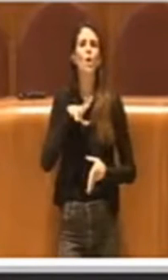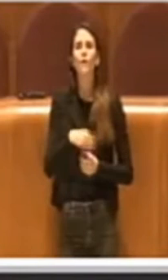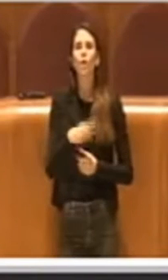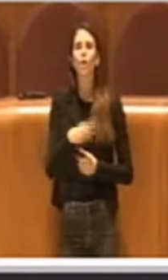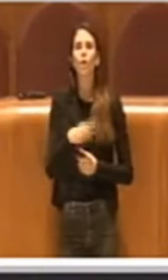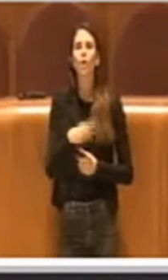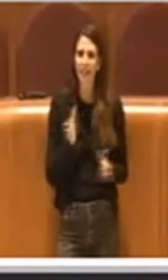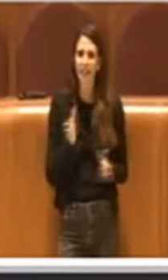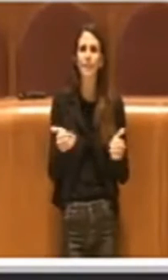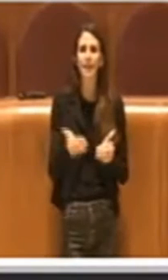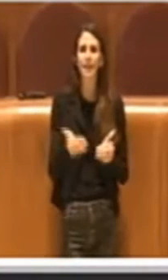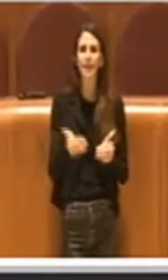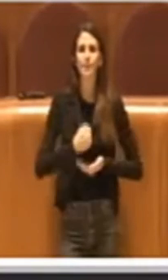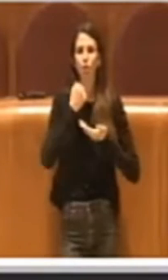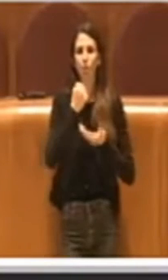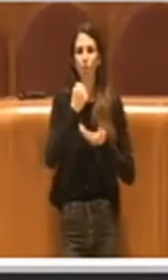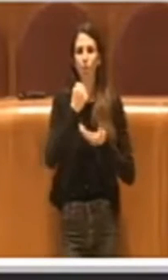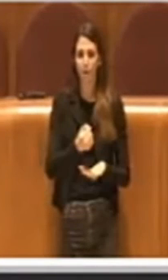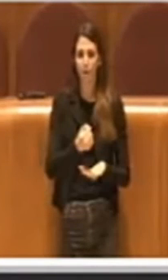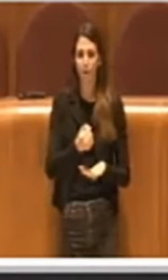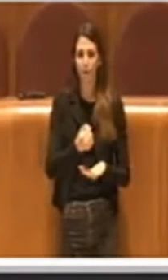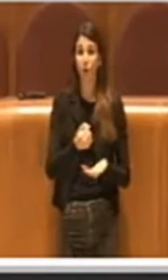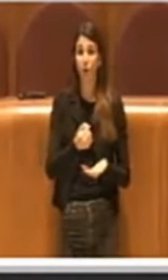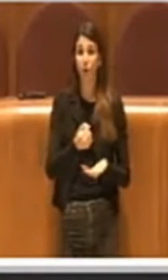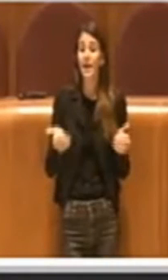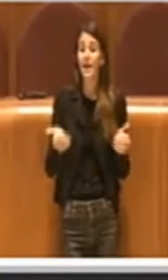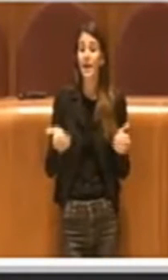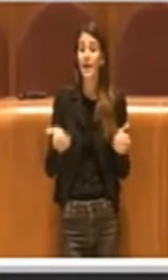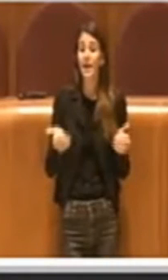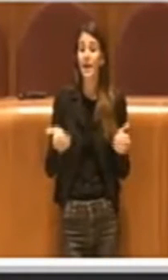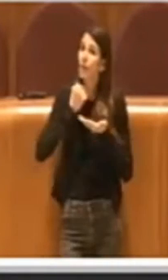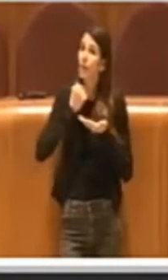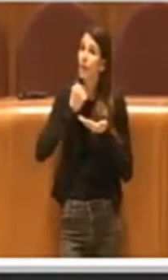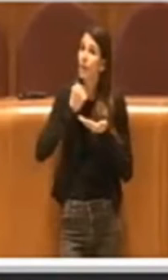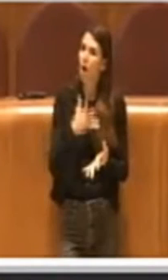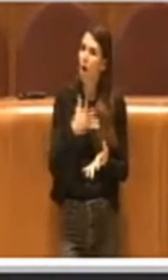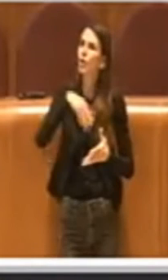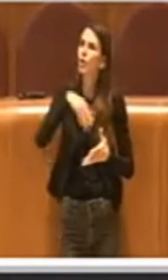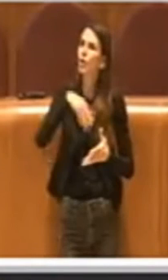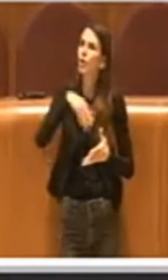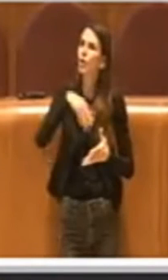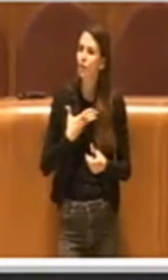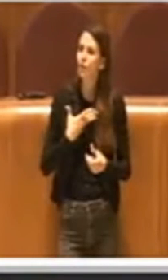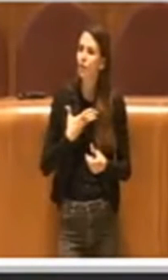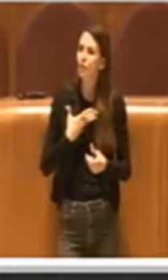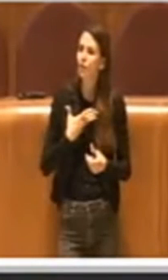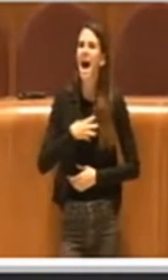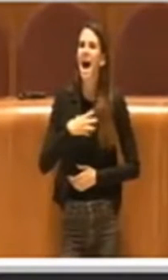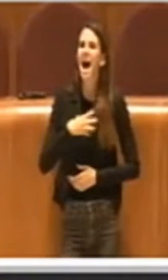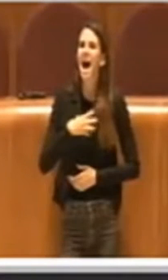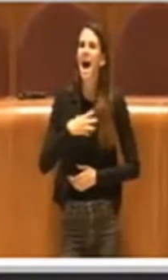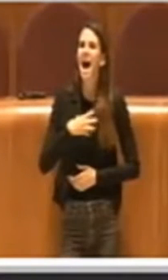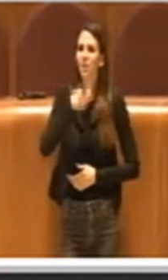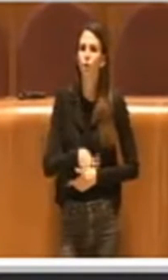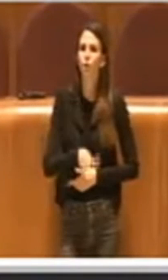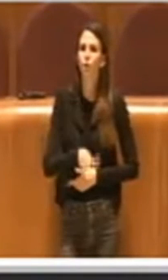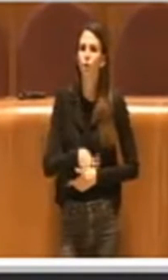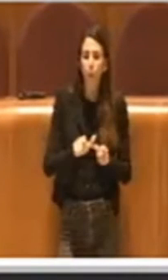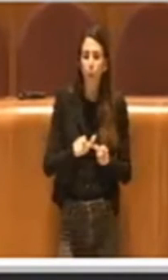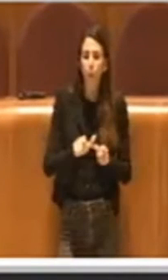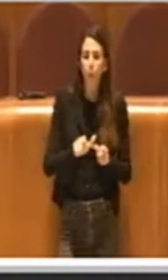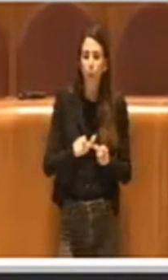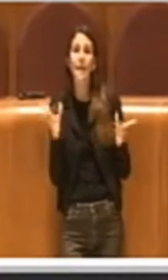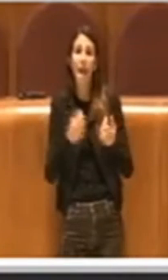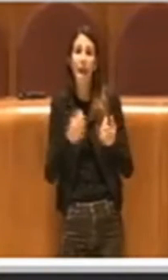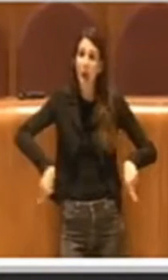il Dipartimento Patrimonio e quindi il relativo assessorato, per cui se in commissione o in